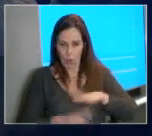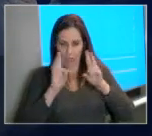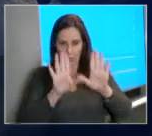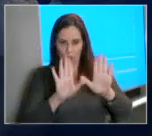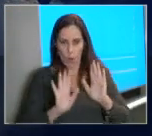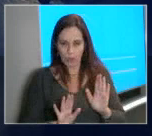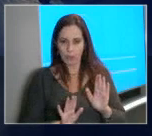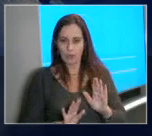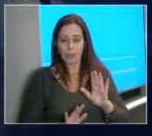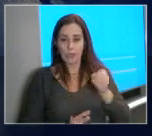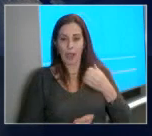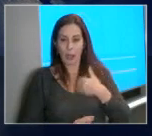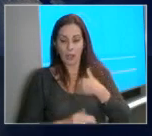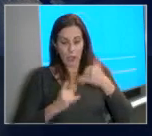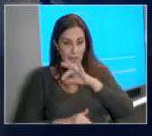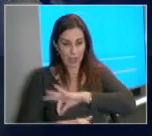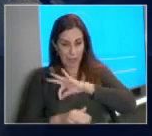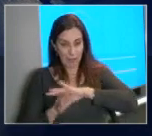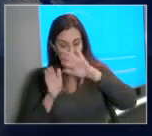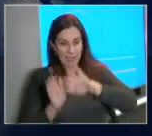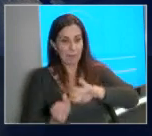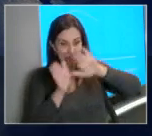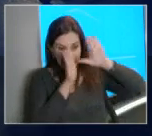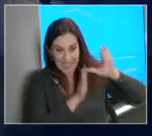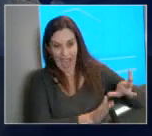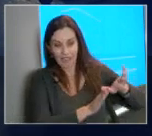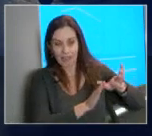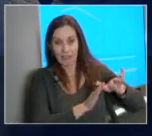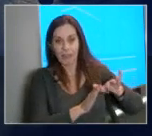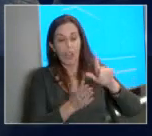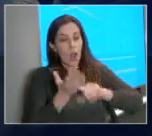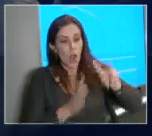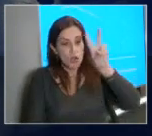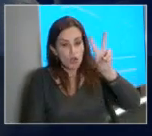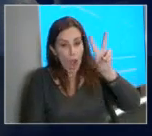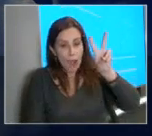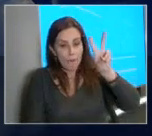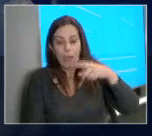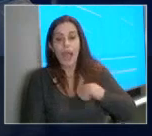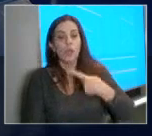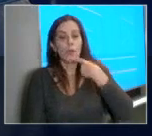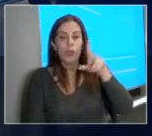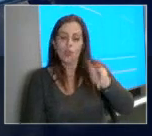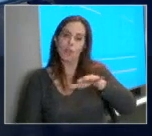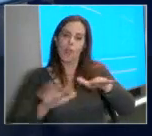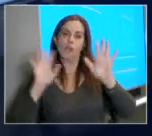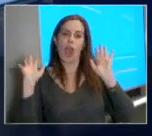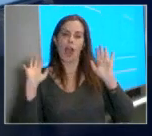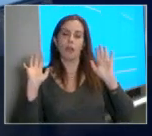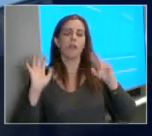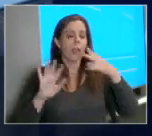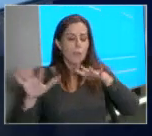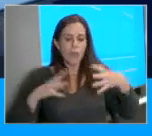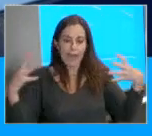אותך. נו. אם אנחנו שמים עכשיו את ליברמן בהקפאה בצד למשך חודשיים, אני אומר לך, יש ממשלה,